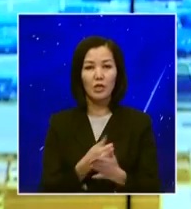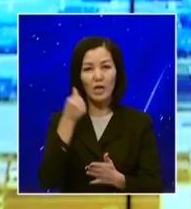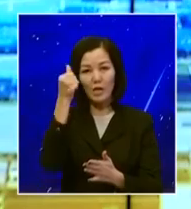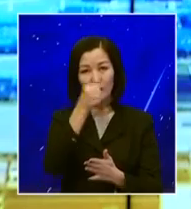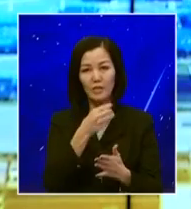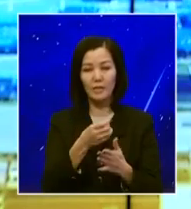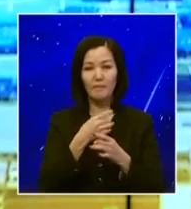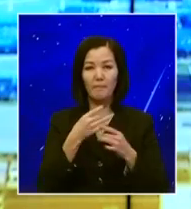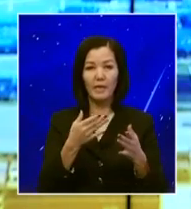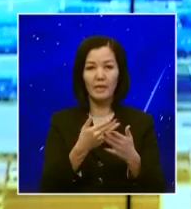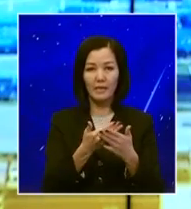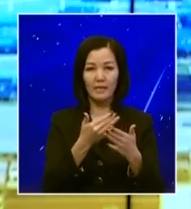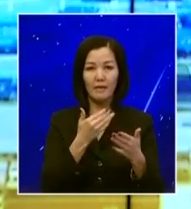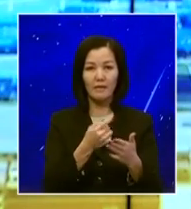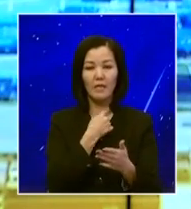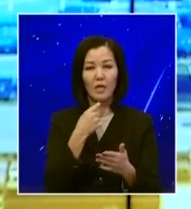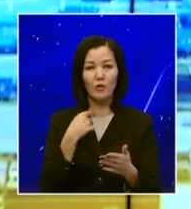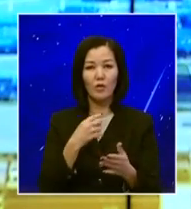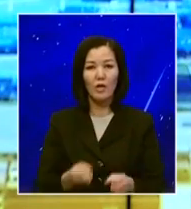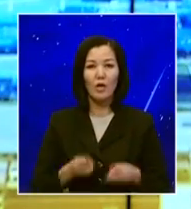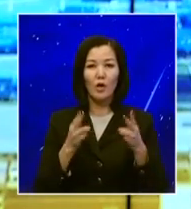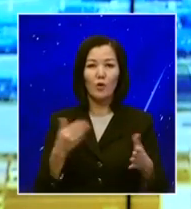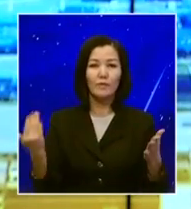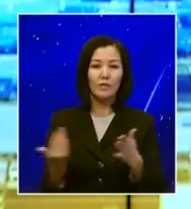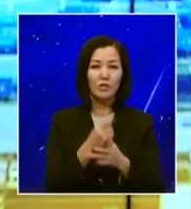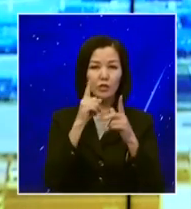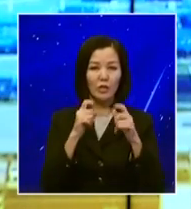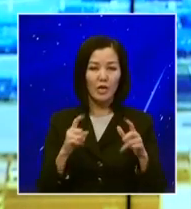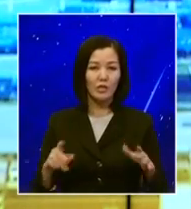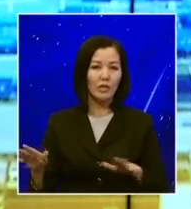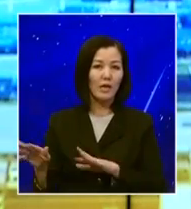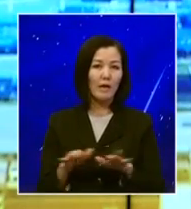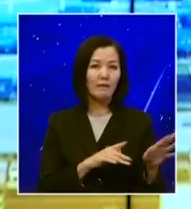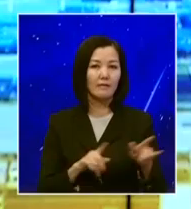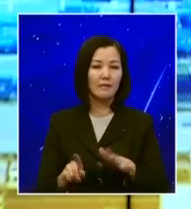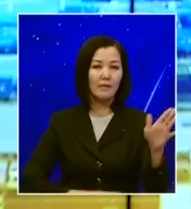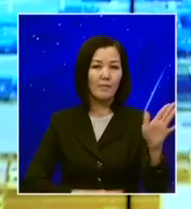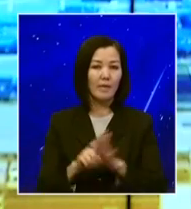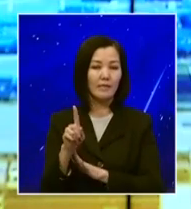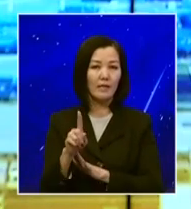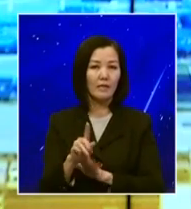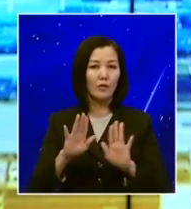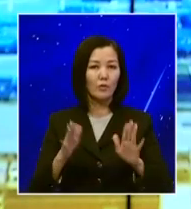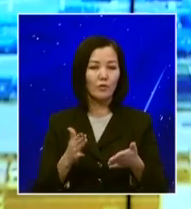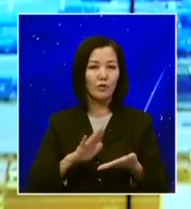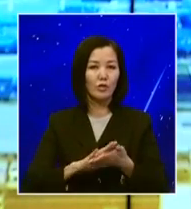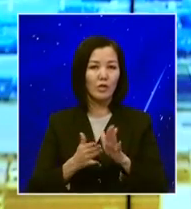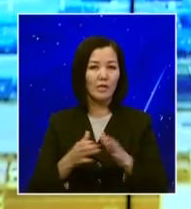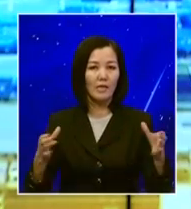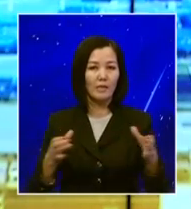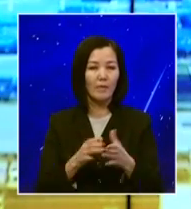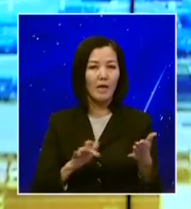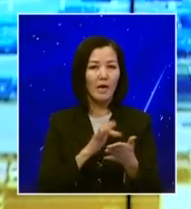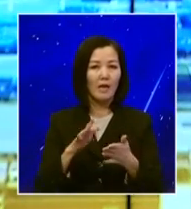Жаңа жыл мерекесі таяп қалды. Қарсаңында Талдықорғанда қауіпсіз жаңа жыл акциясы басталды. Аясында төтенше жағдайлар департаменті мамандары